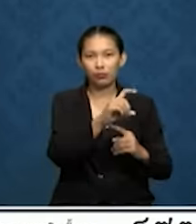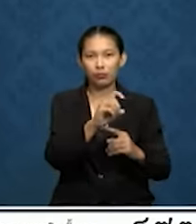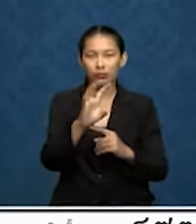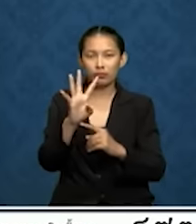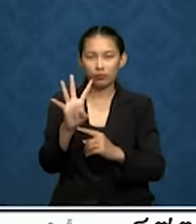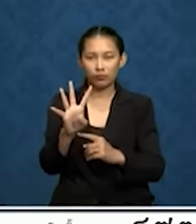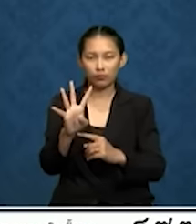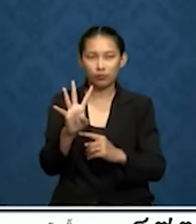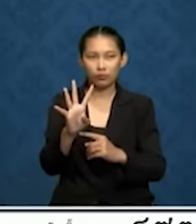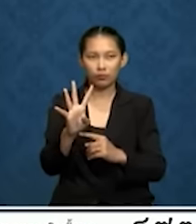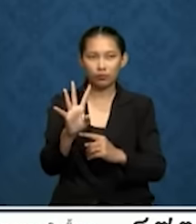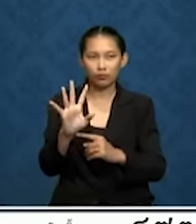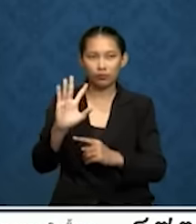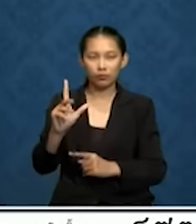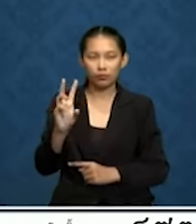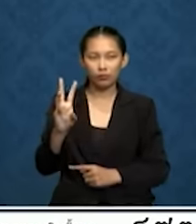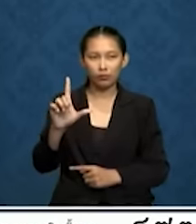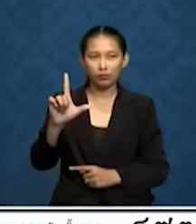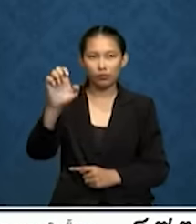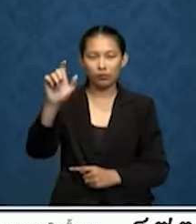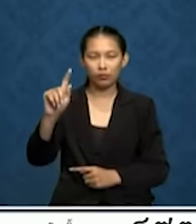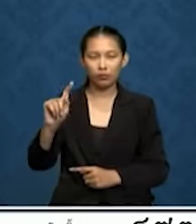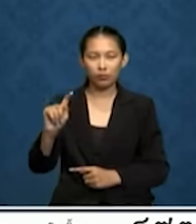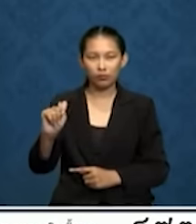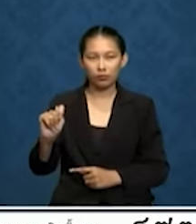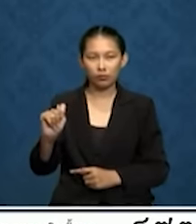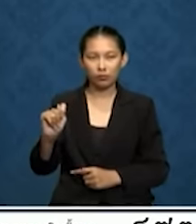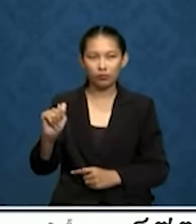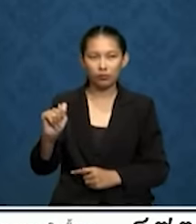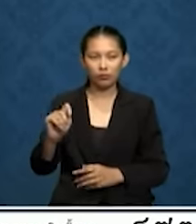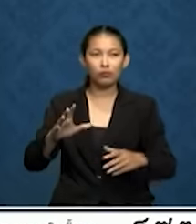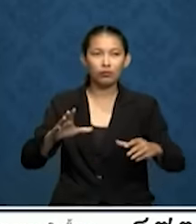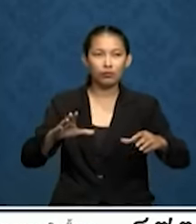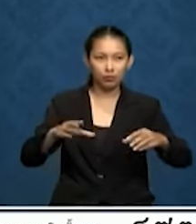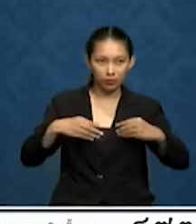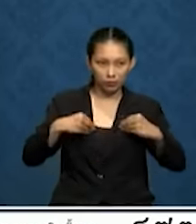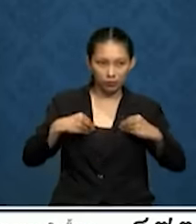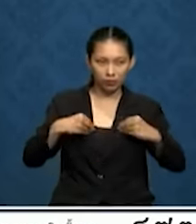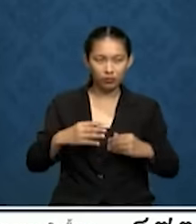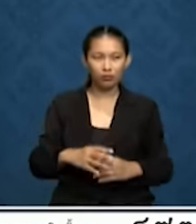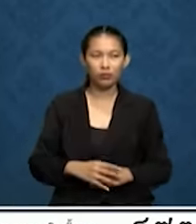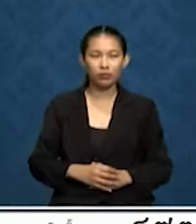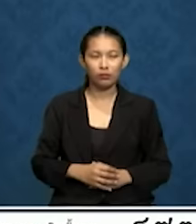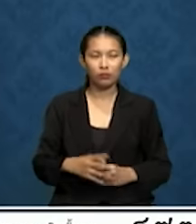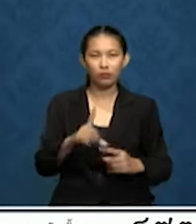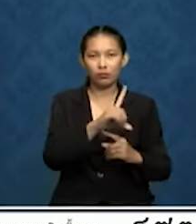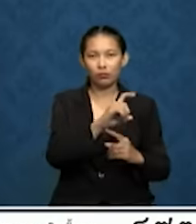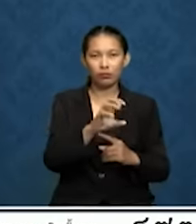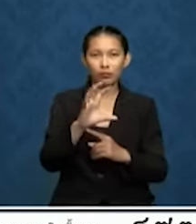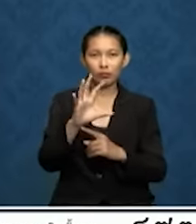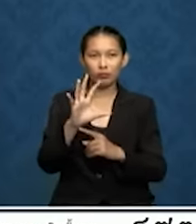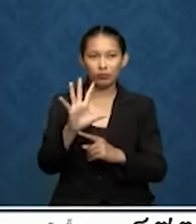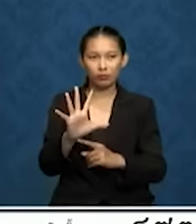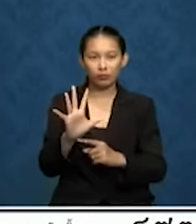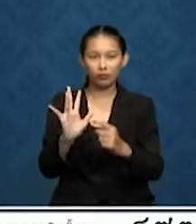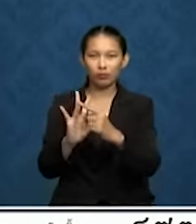104นายชาวลิตขจรพงศ์กีรติ เห็นชอบครับ 105น